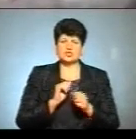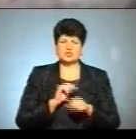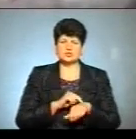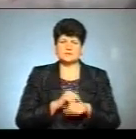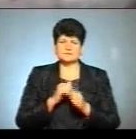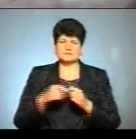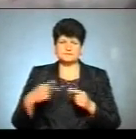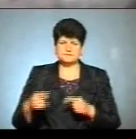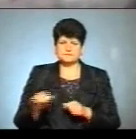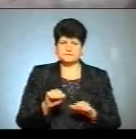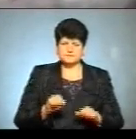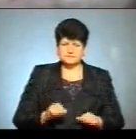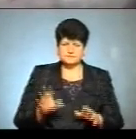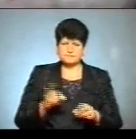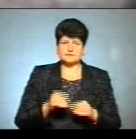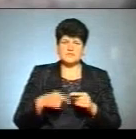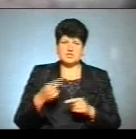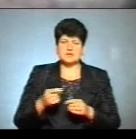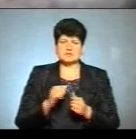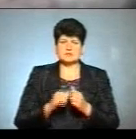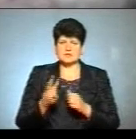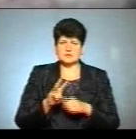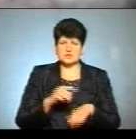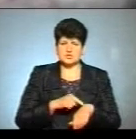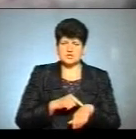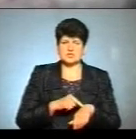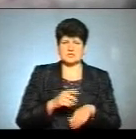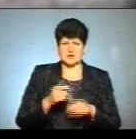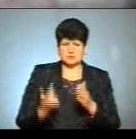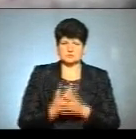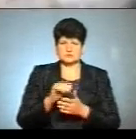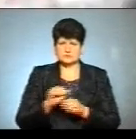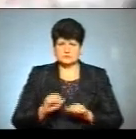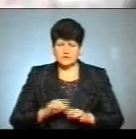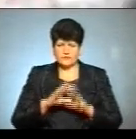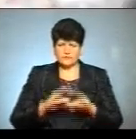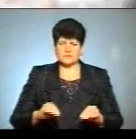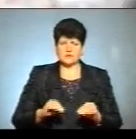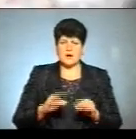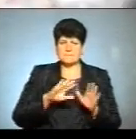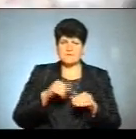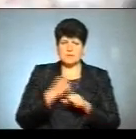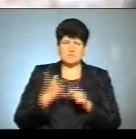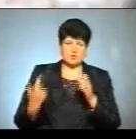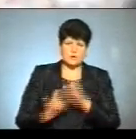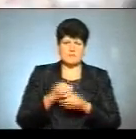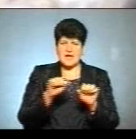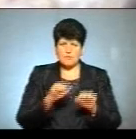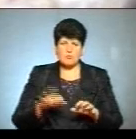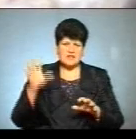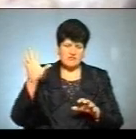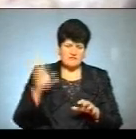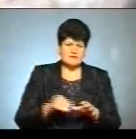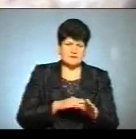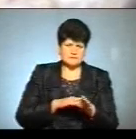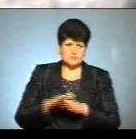місто прийшли, протерли. Через, кажуть, 3 години протерли, обработали всі поверхності. А після роботи, опять же, все помили. Все,